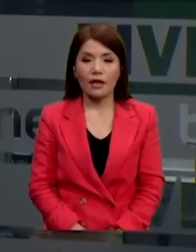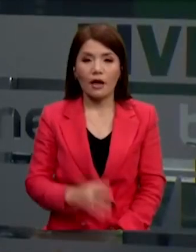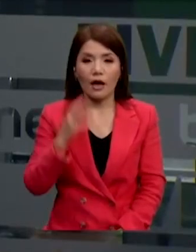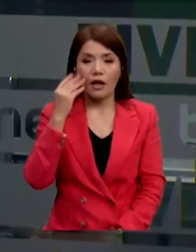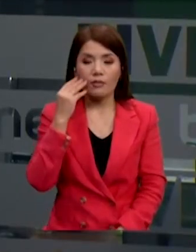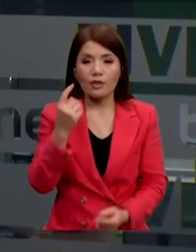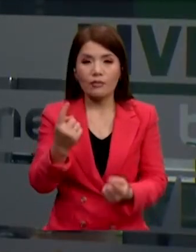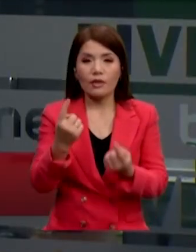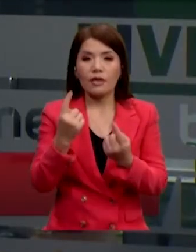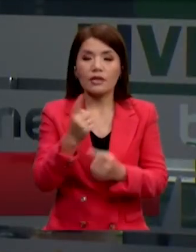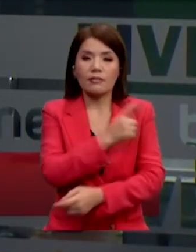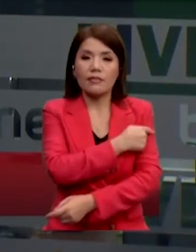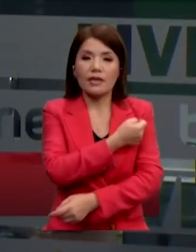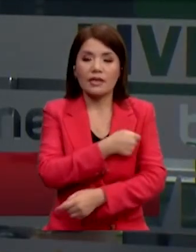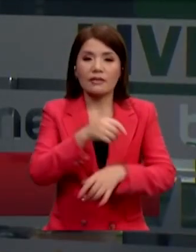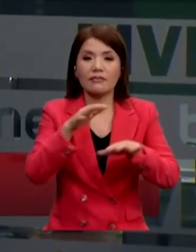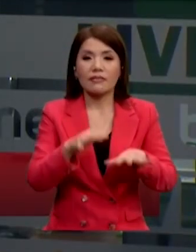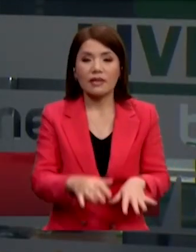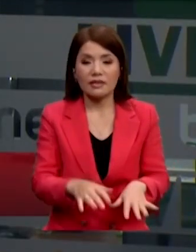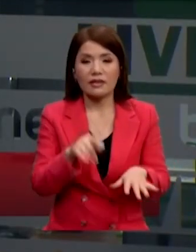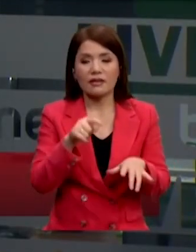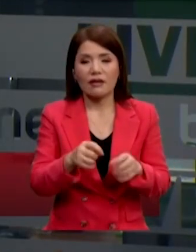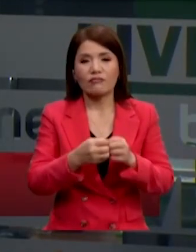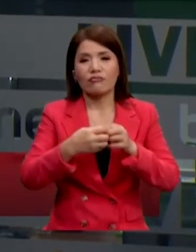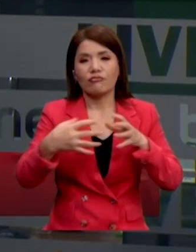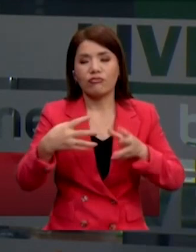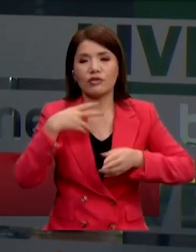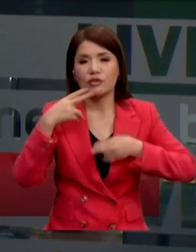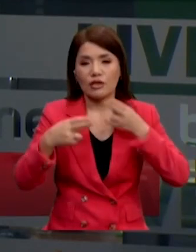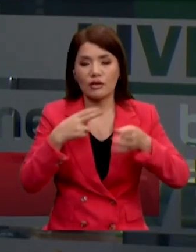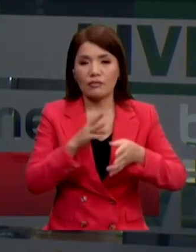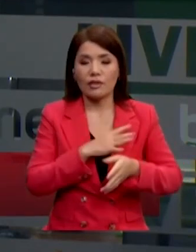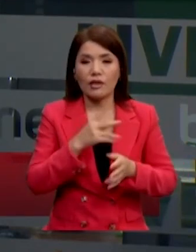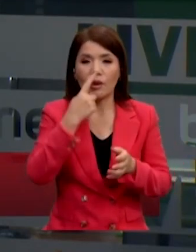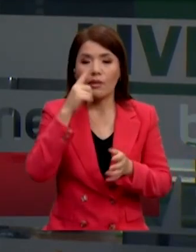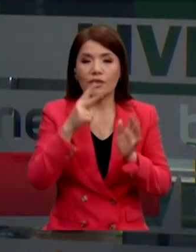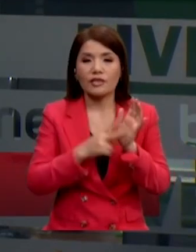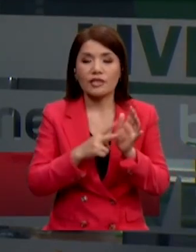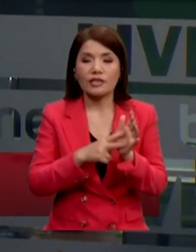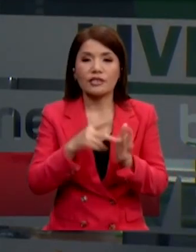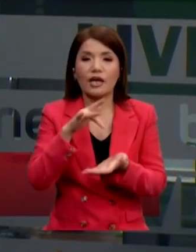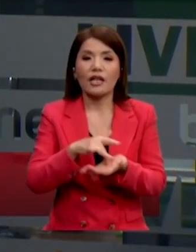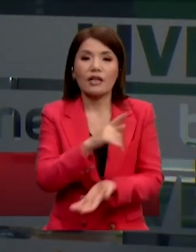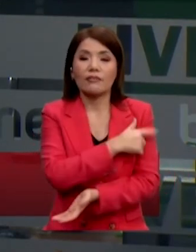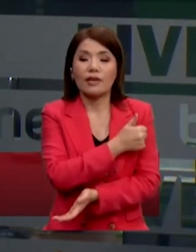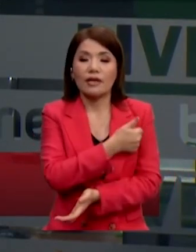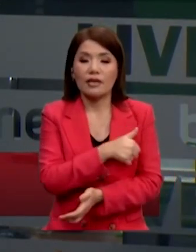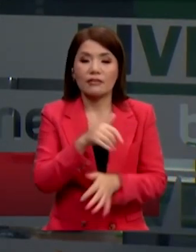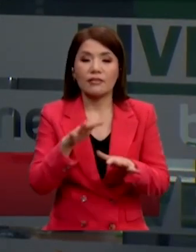Алматыдағы ең ірі медициналық мекемелерінің бірінен де шу шықты. Анығын айтқанда нөмірі 7-ші қалалық клиникалық